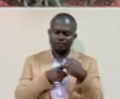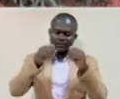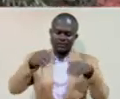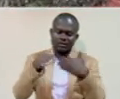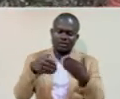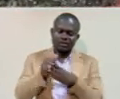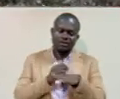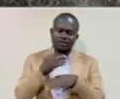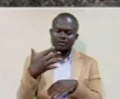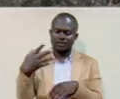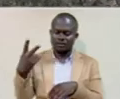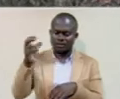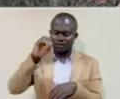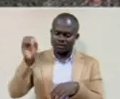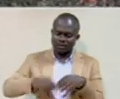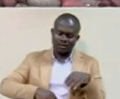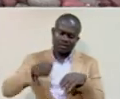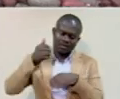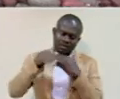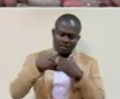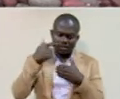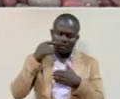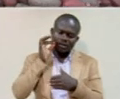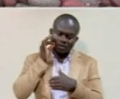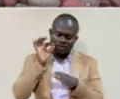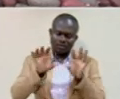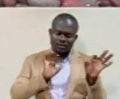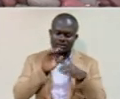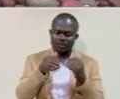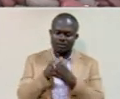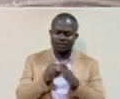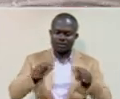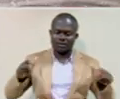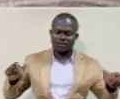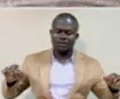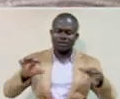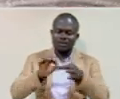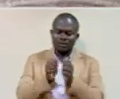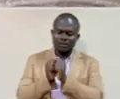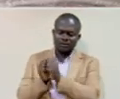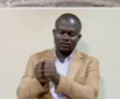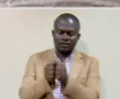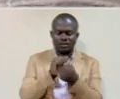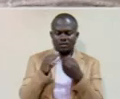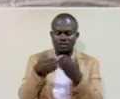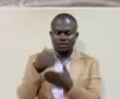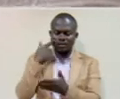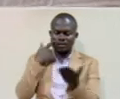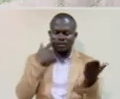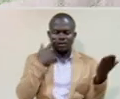abahinzi 52% aribo babonaga imbuto y'indobanure ku butaka buhurije hamwe ndetse kuri hegitari